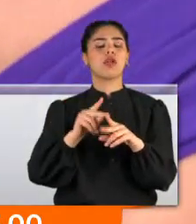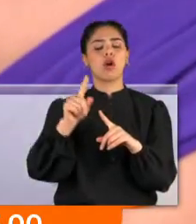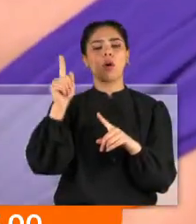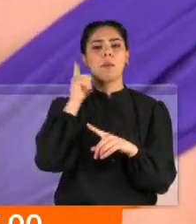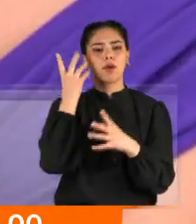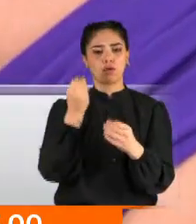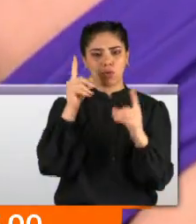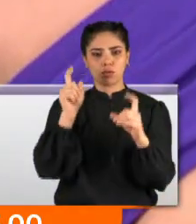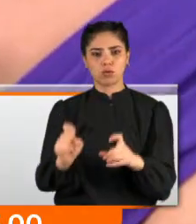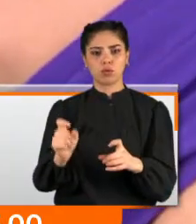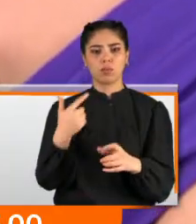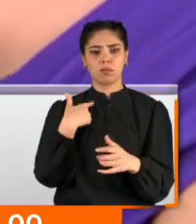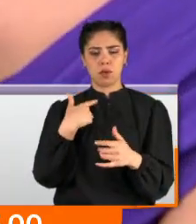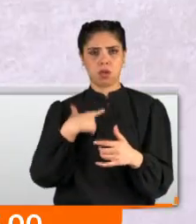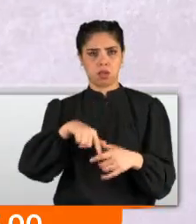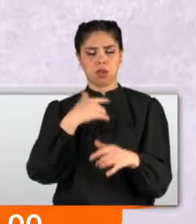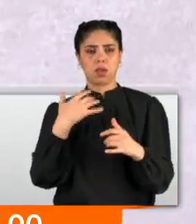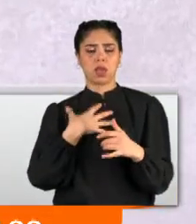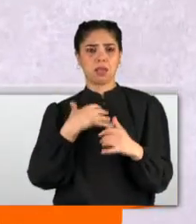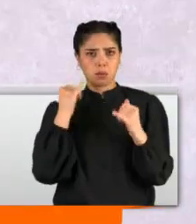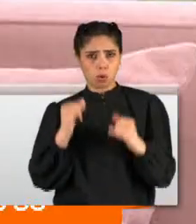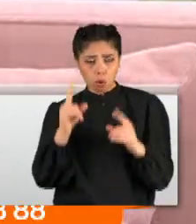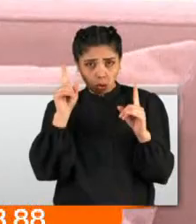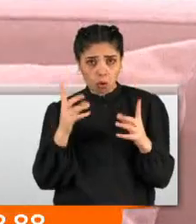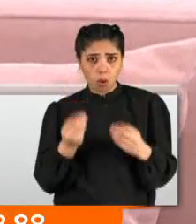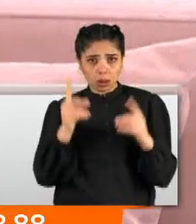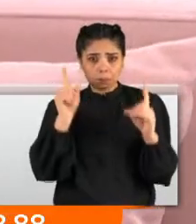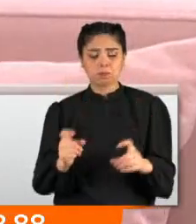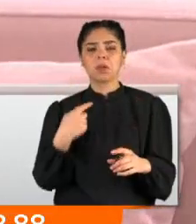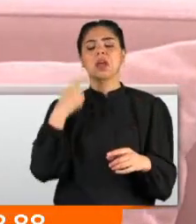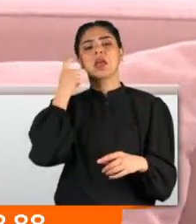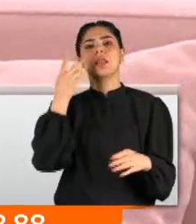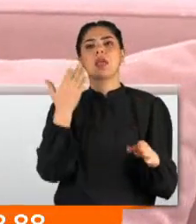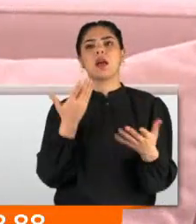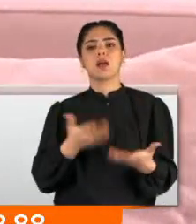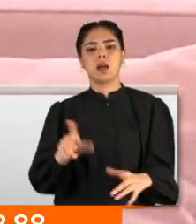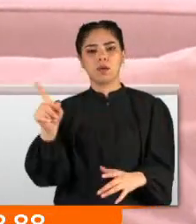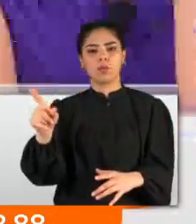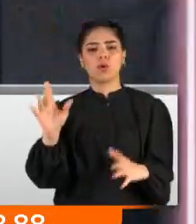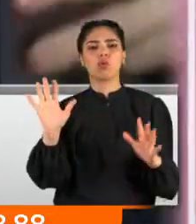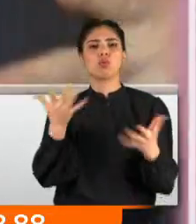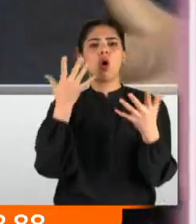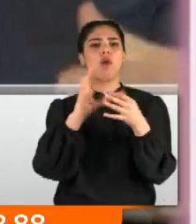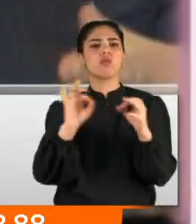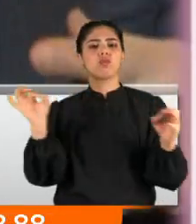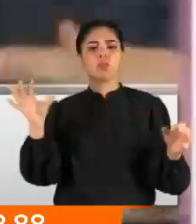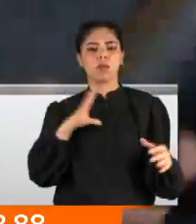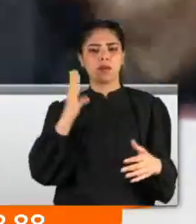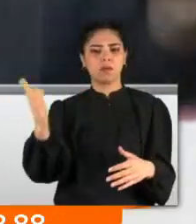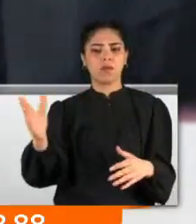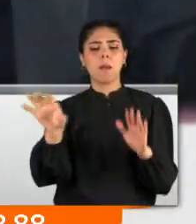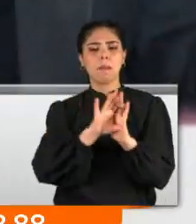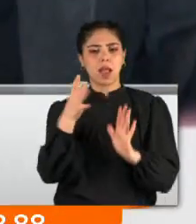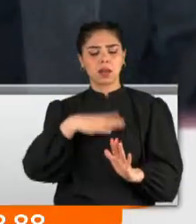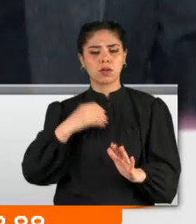Yuvamdan ayrıldım diye kahrı perişan mı edeyim kendime? Hakkındaki iddiaları bir bir reddetti. Tuhaf söylemleri vardı. Ona da belge istiyorum. Her